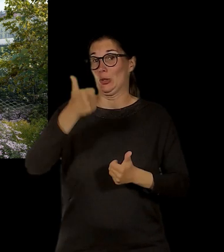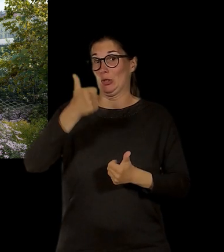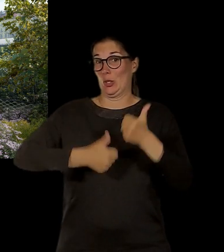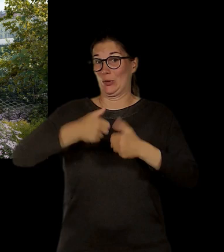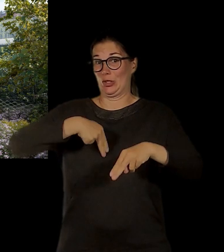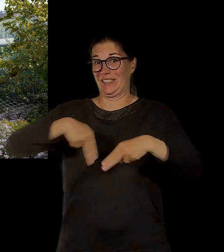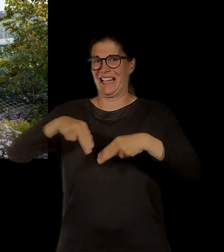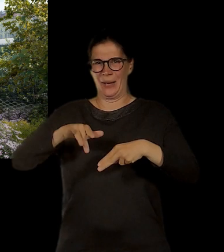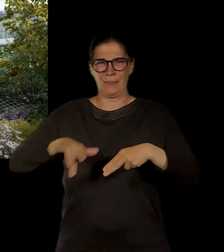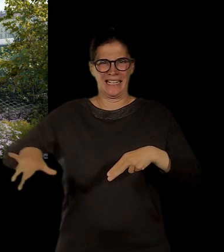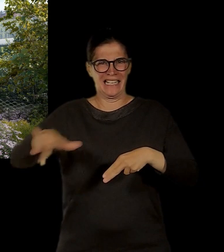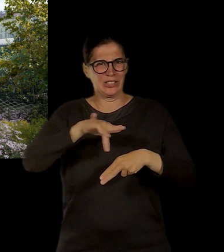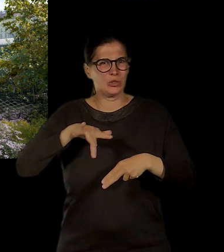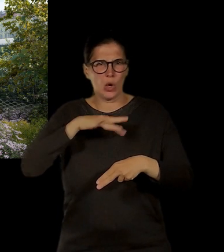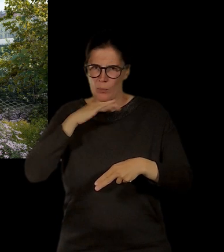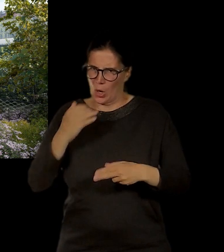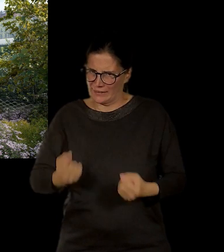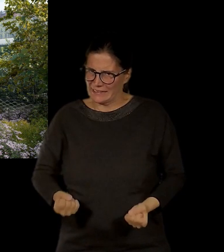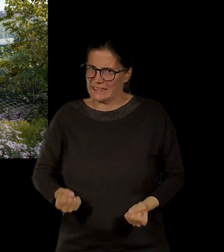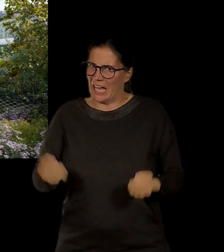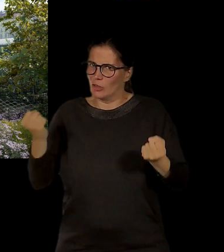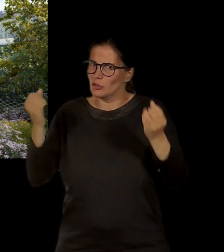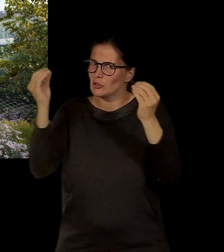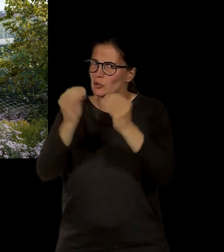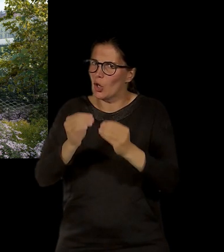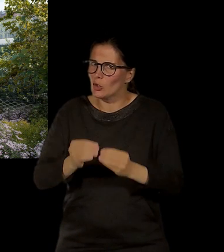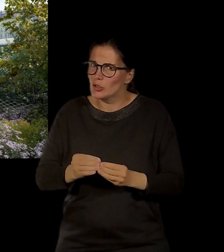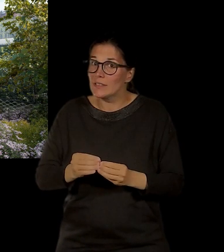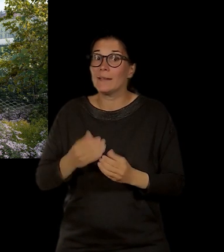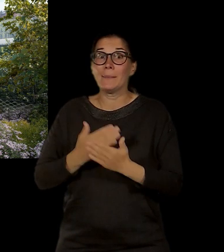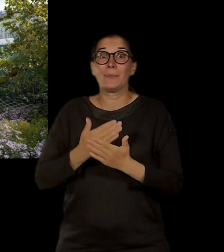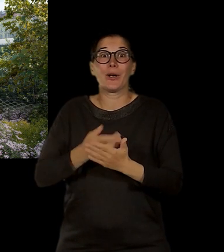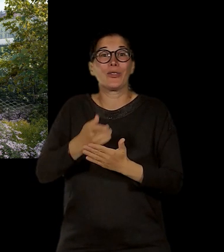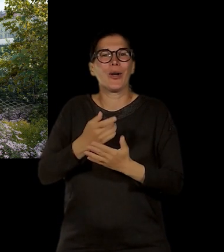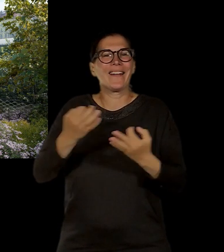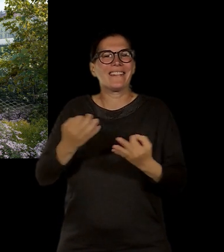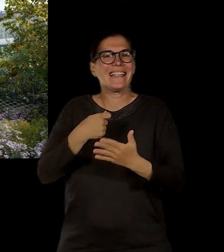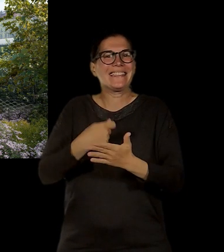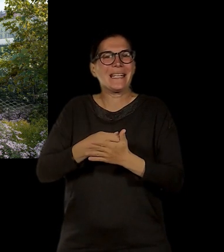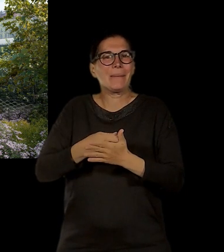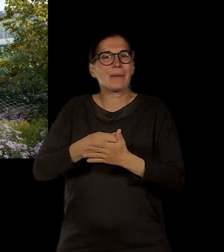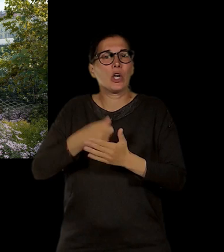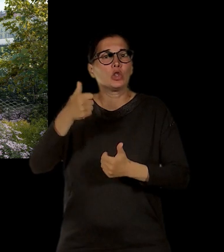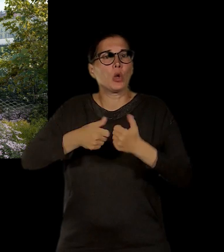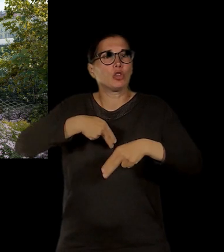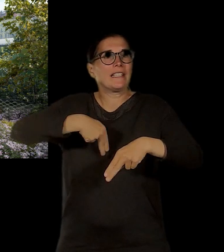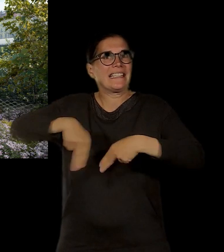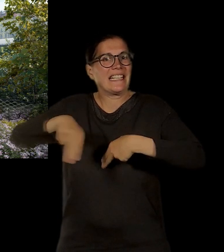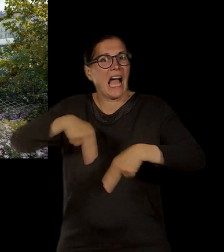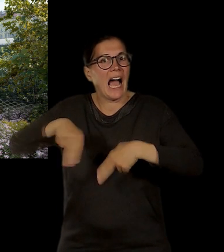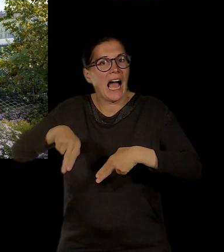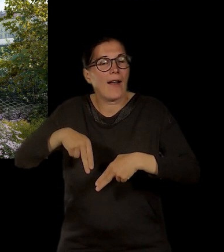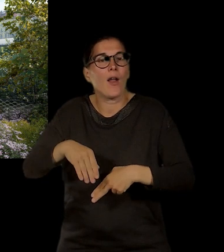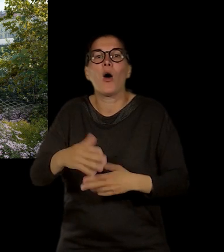těžkých územích se jeví v Praze jako výhodný proto, že tam nejsou úplně všichni aktéři, ale je tam prostě obrovské